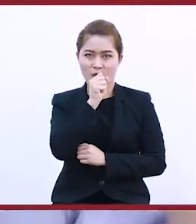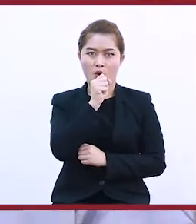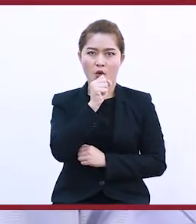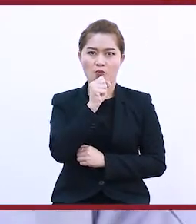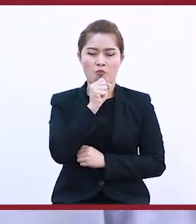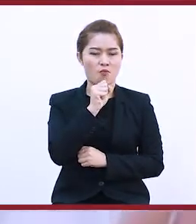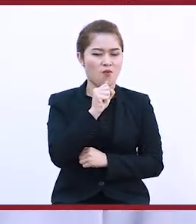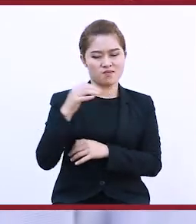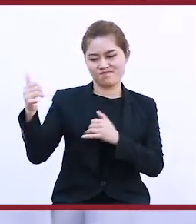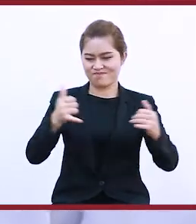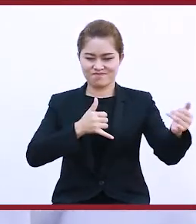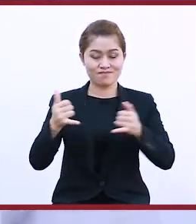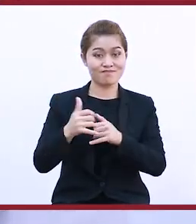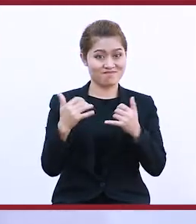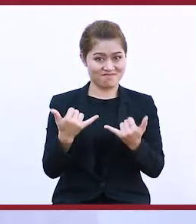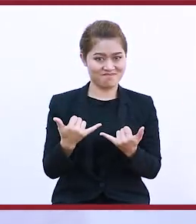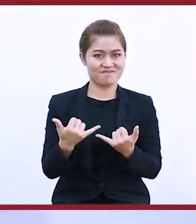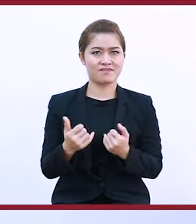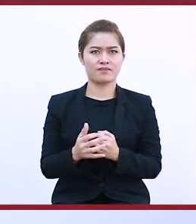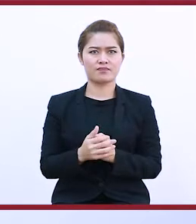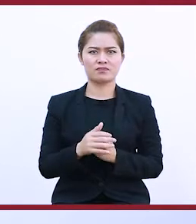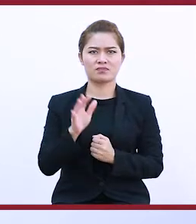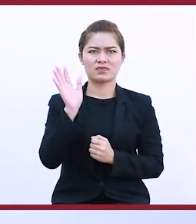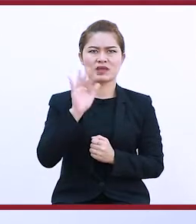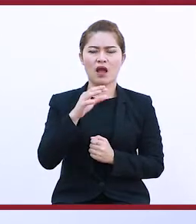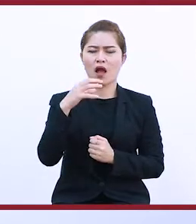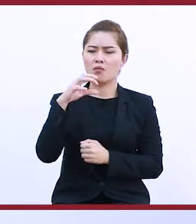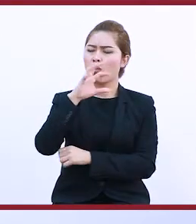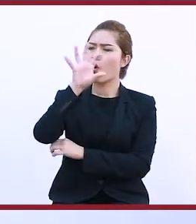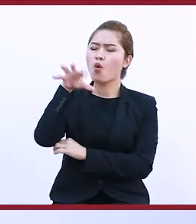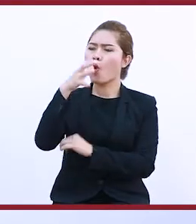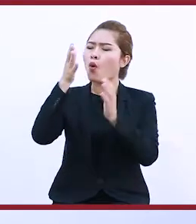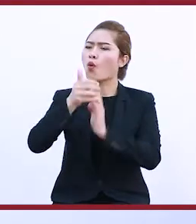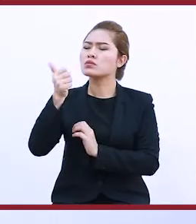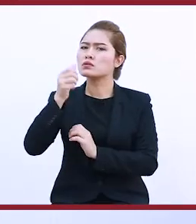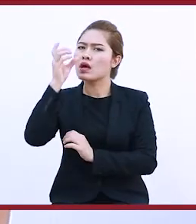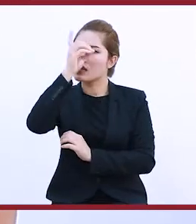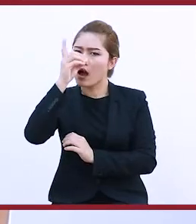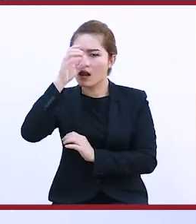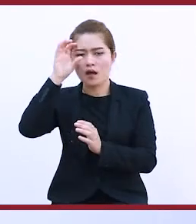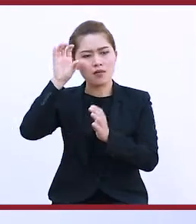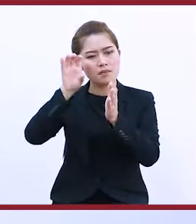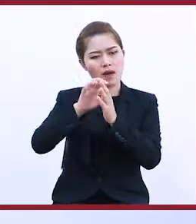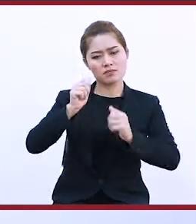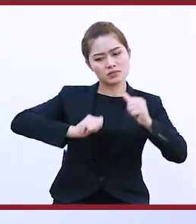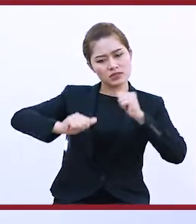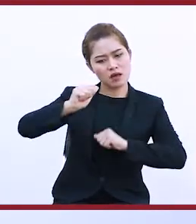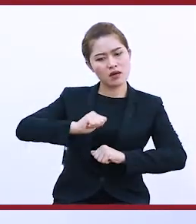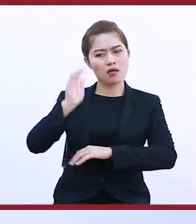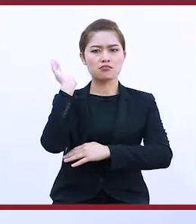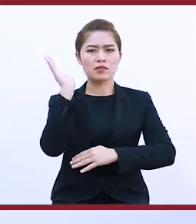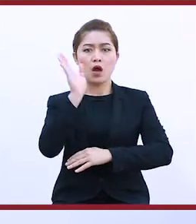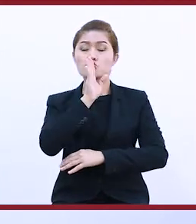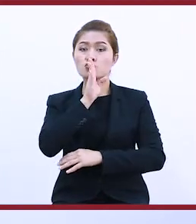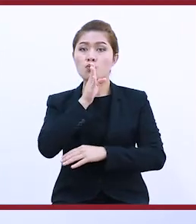นะฉันจะรวบรวมไว้ที่นี่ให้หมดเลยเว้ยแก แล้วแกไปหลอกลวงคนอื่นเขาแบบเนี้ยเอารูปดาราศิลปินนักแสดงอะมาโปรโม